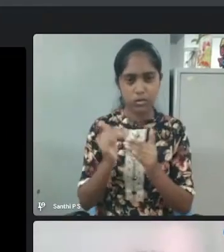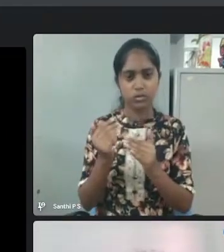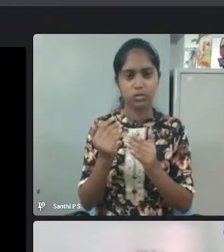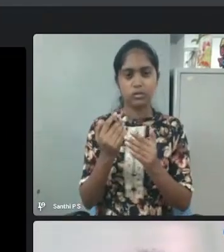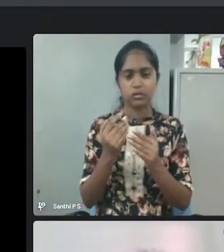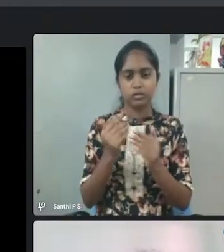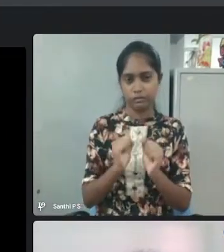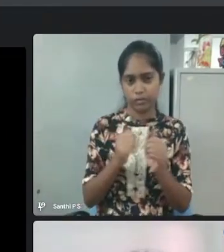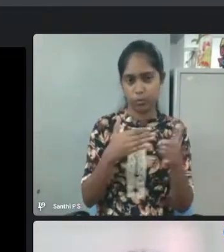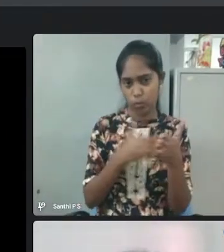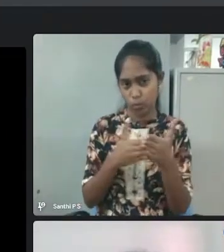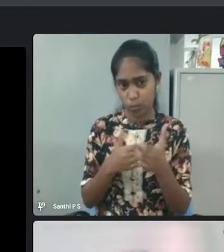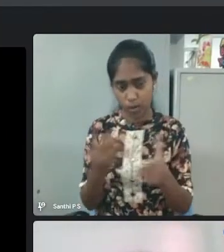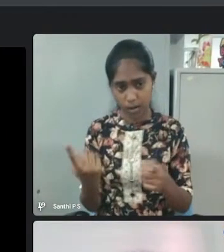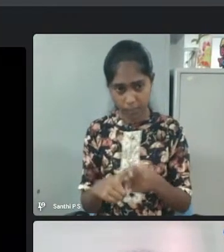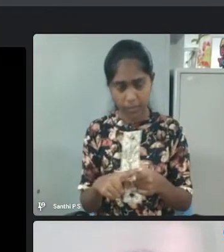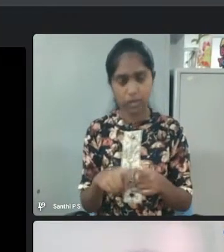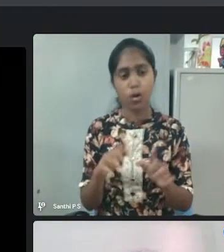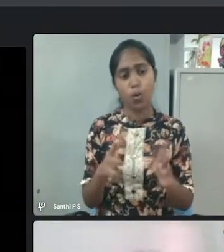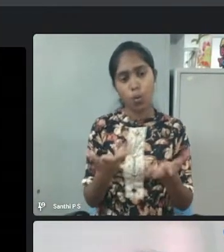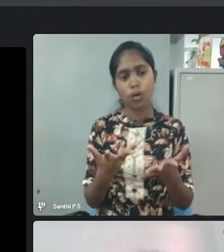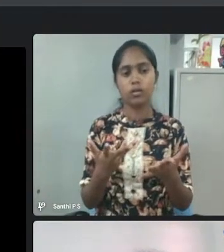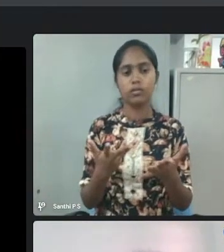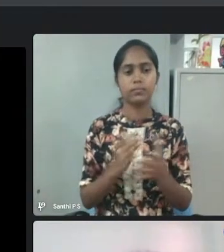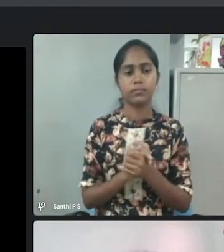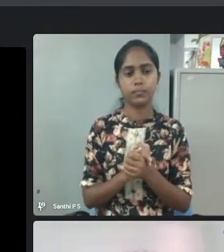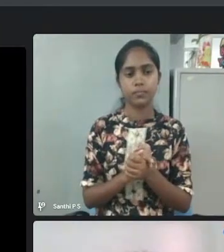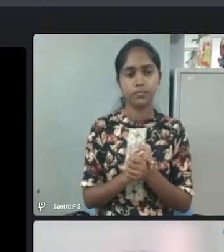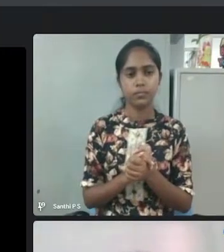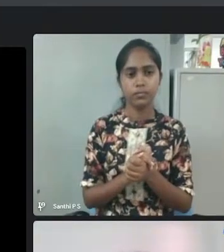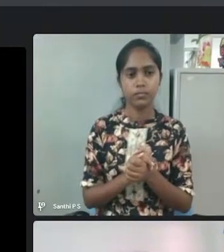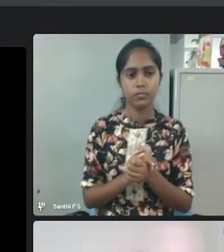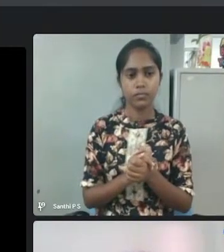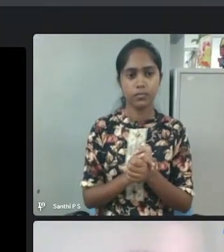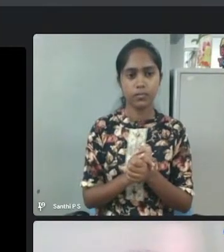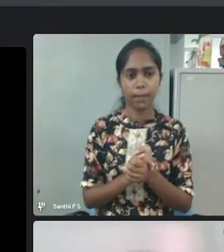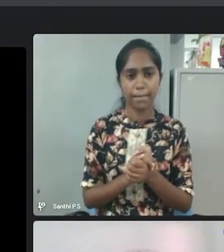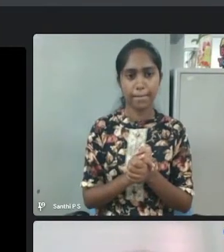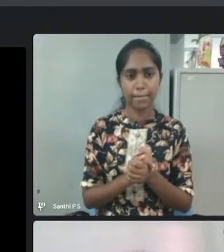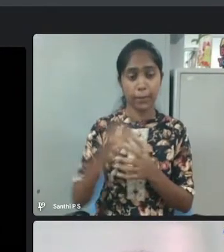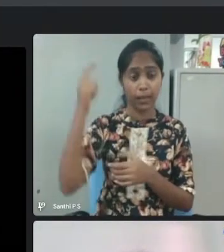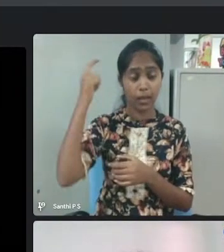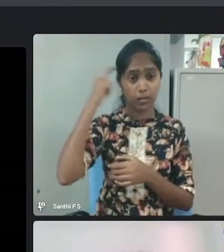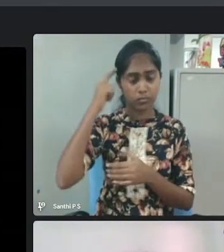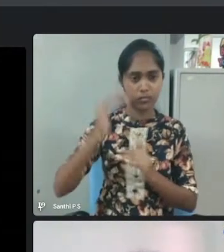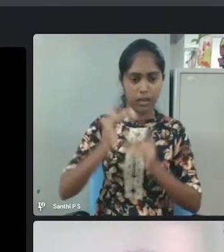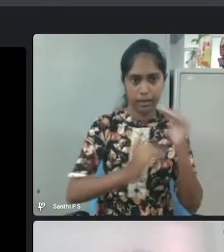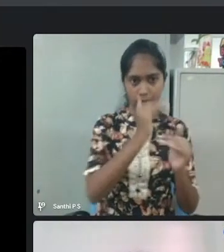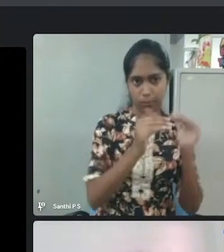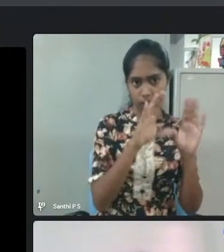ഭിന്നശേഷികൾ അവർക്കുണ്ടാകും. ഇന്ദ്രിയപരമായ ഭിന്നശേഷികളാണ്. ബൗദ്ധിക വെല്ലുവിളികളുണ്ട്. ബുദ്ധിപരമായിട്ടുള്ള വികാസം